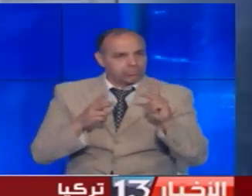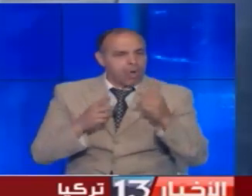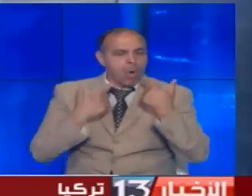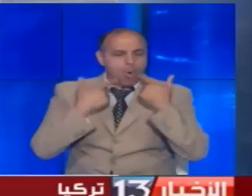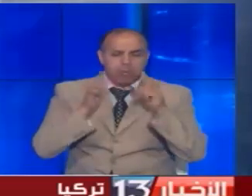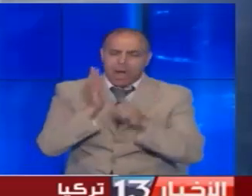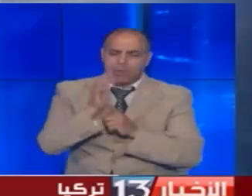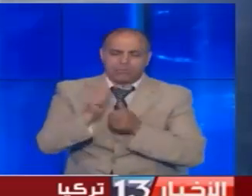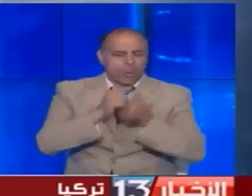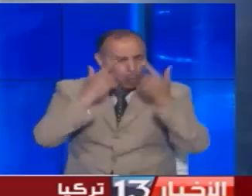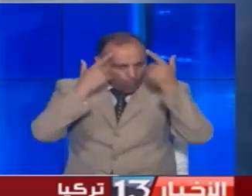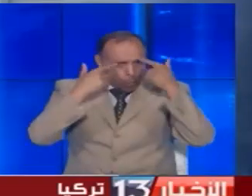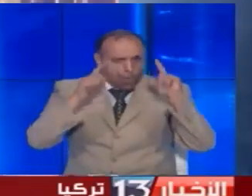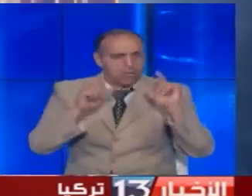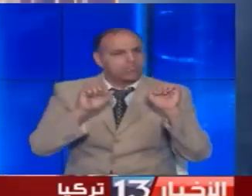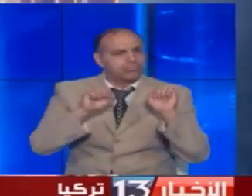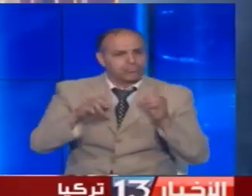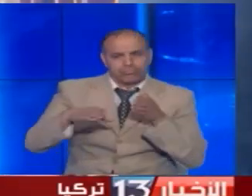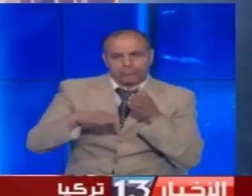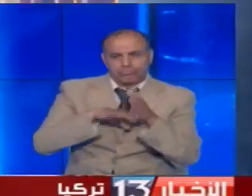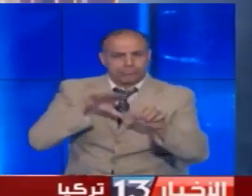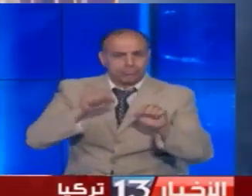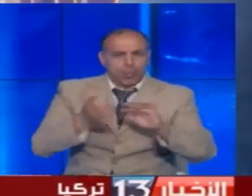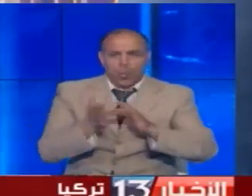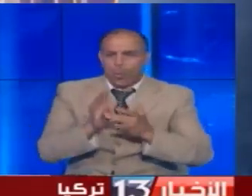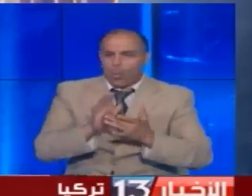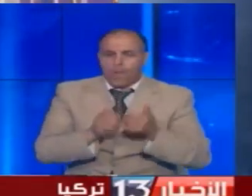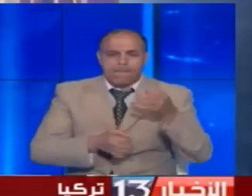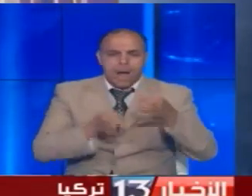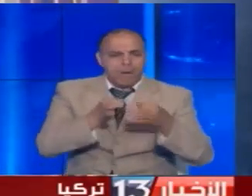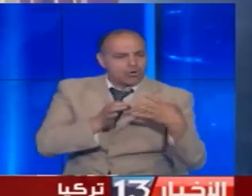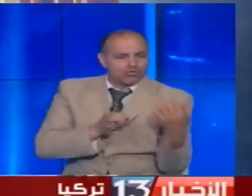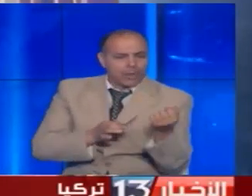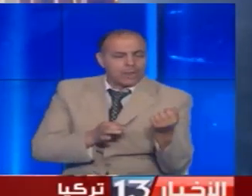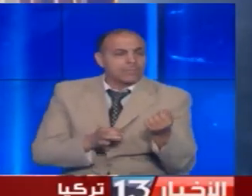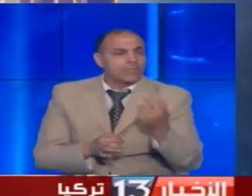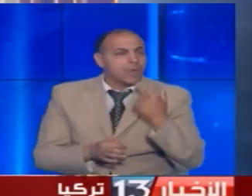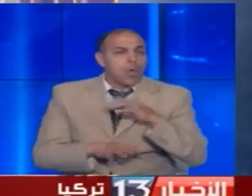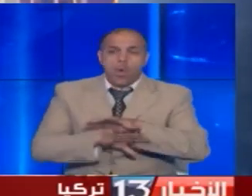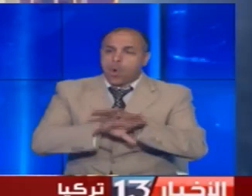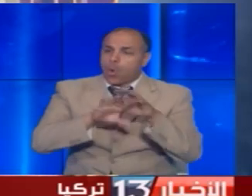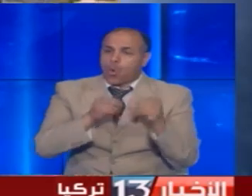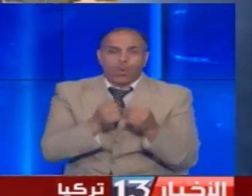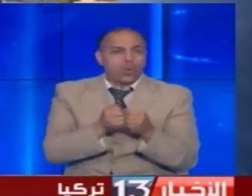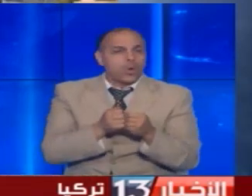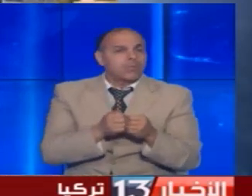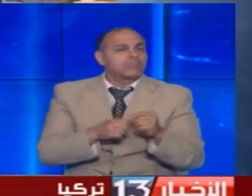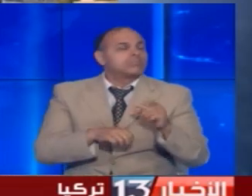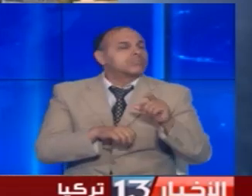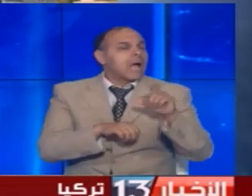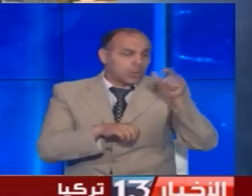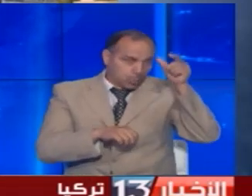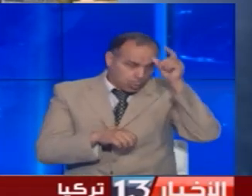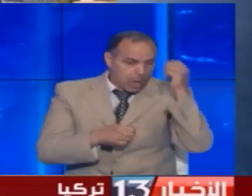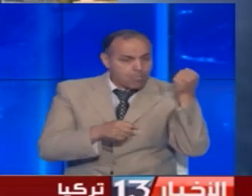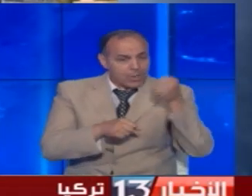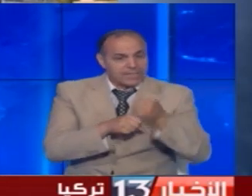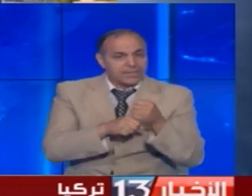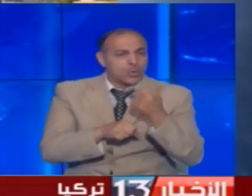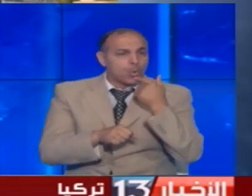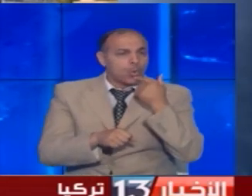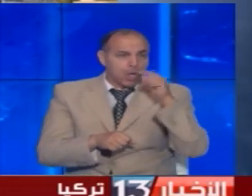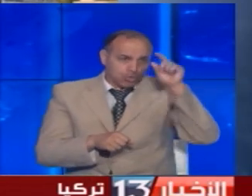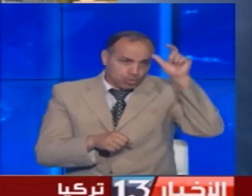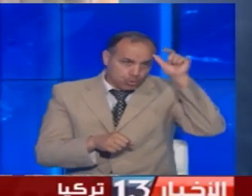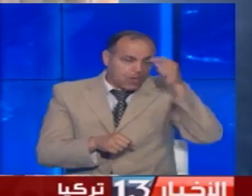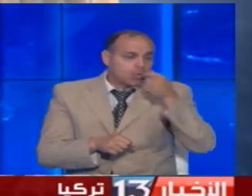بصلاحيات واسعة تسمح له بالسيطرة على السلطة القضائية. الجمعية الوطنية التركية وهي المؤسسة التي أقامت